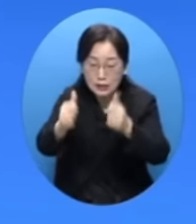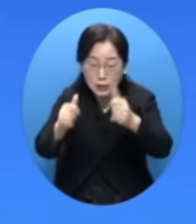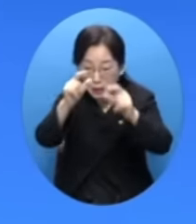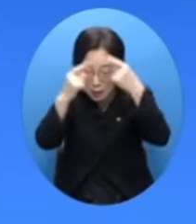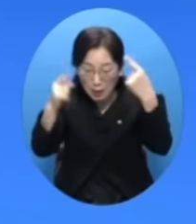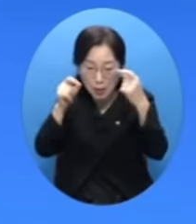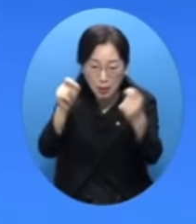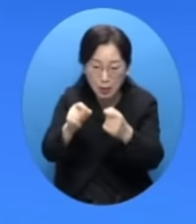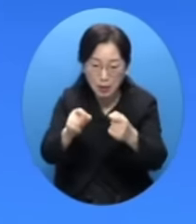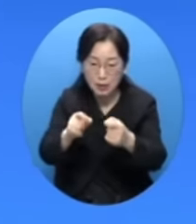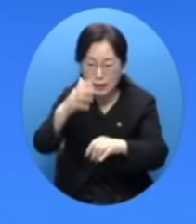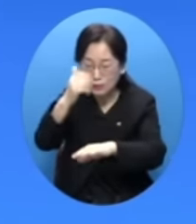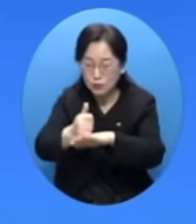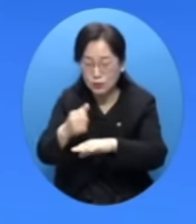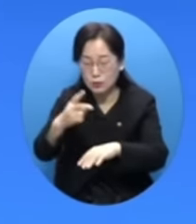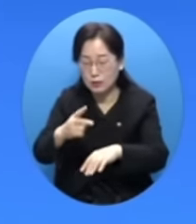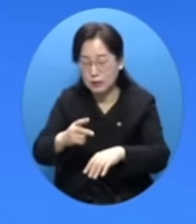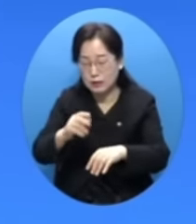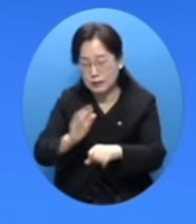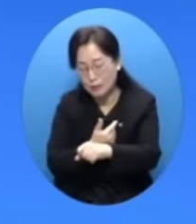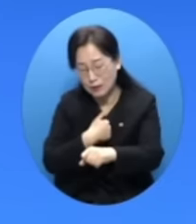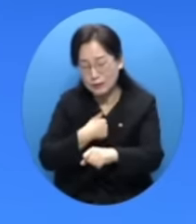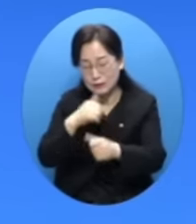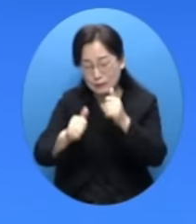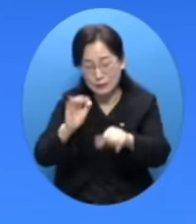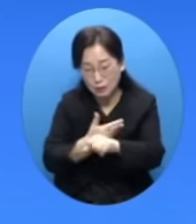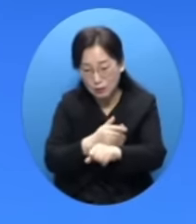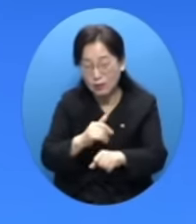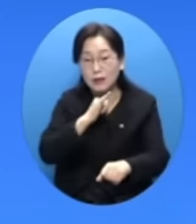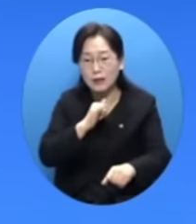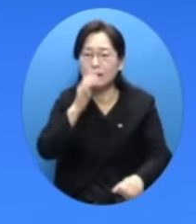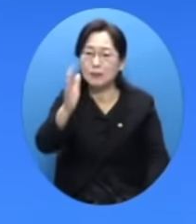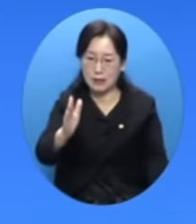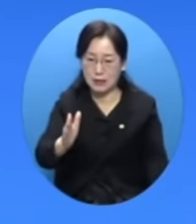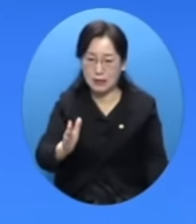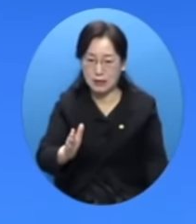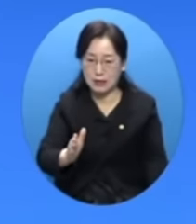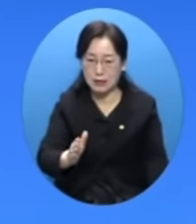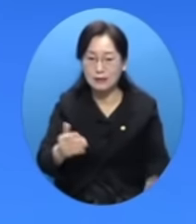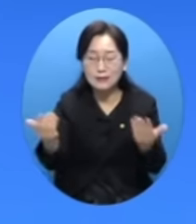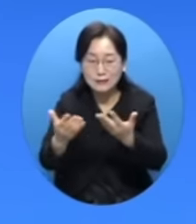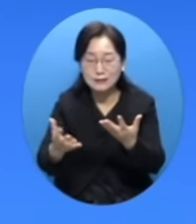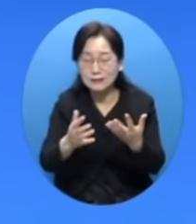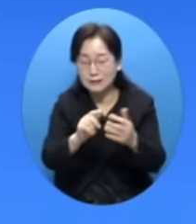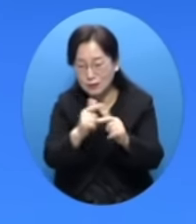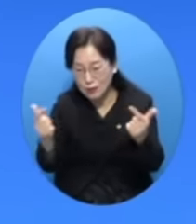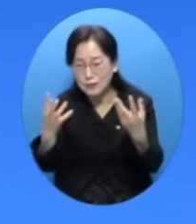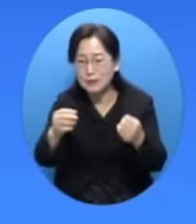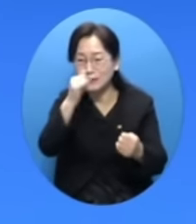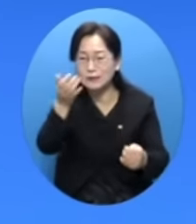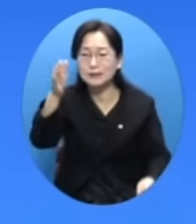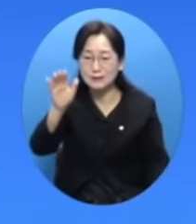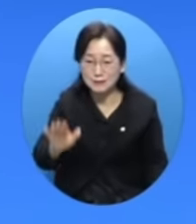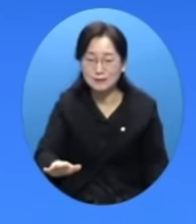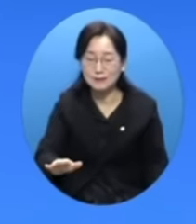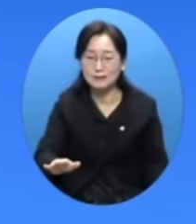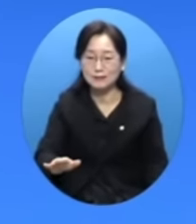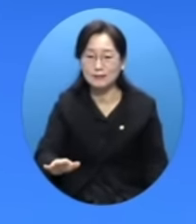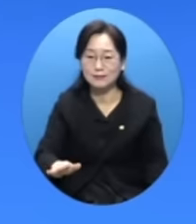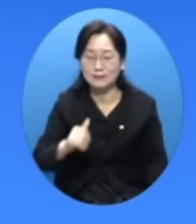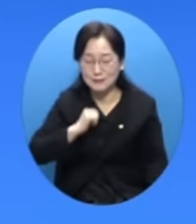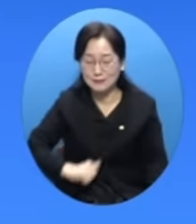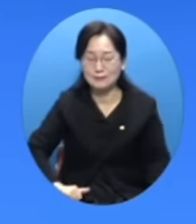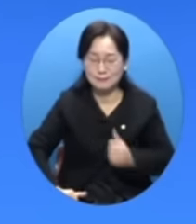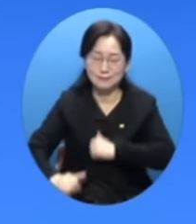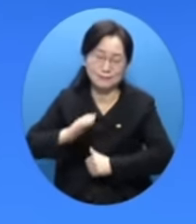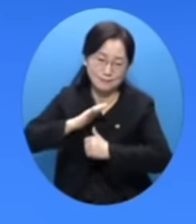잘못 봤다고 자기 목숨을 포기합니까? 여러분 이런 일도 저런 일도 있는데 우리가 이 모든 일을 참고